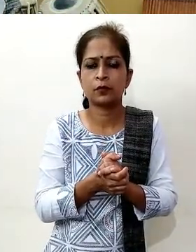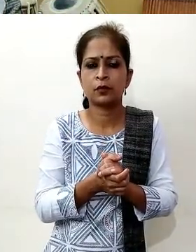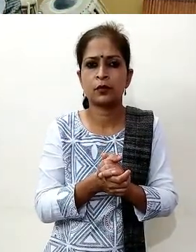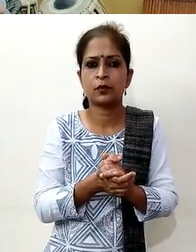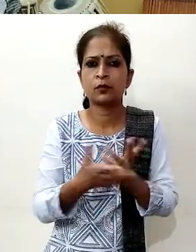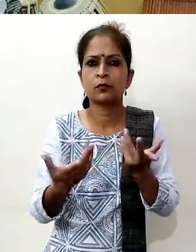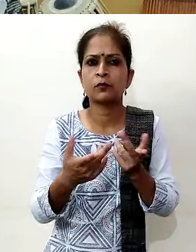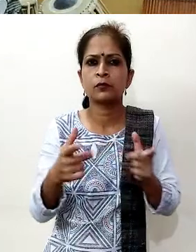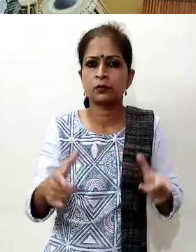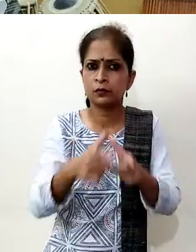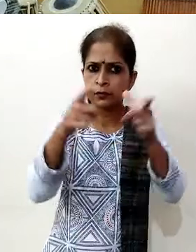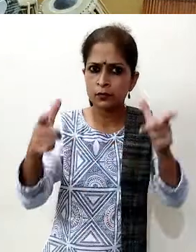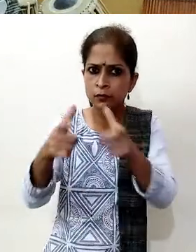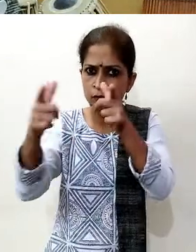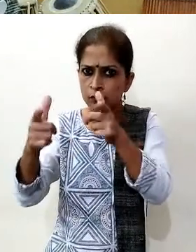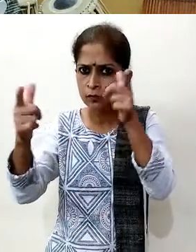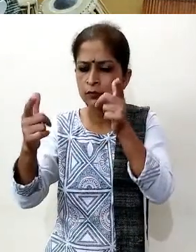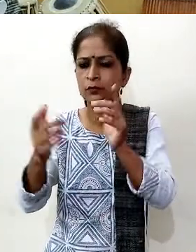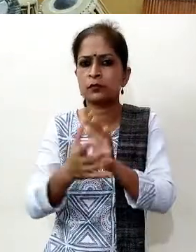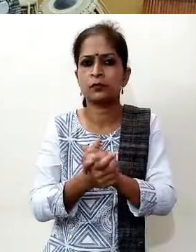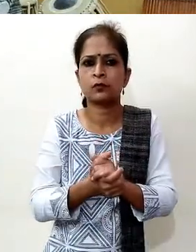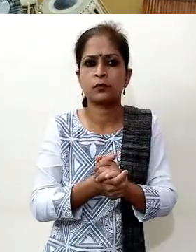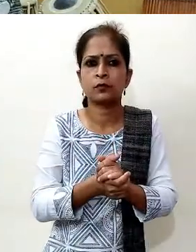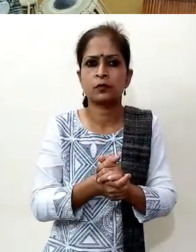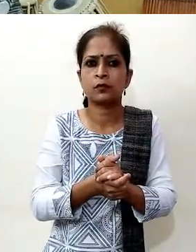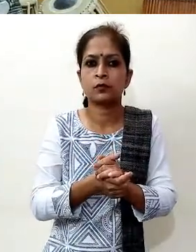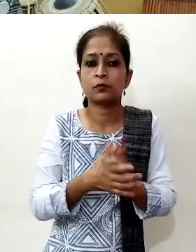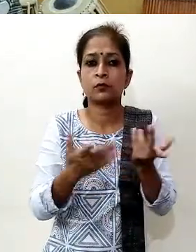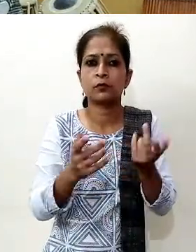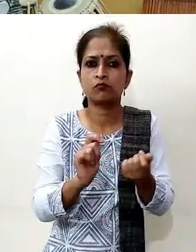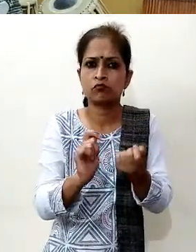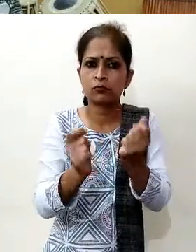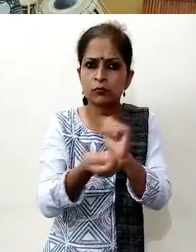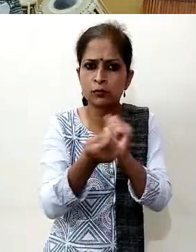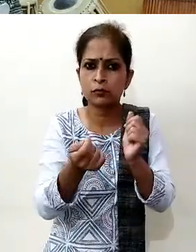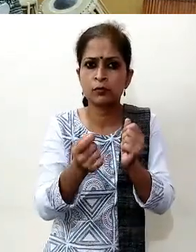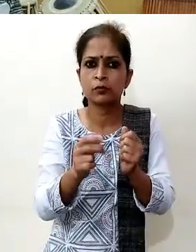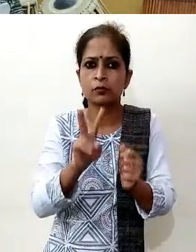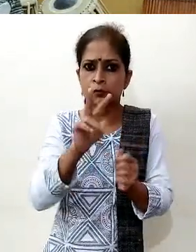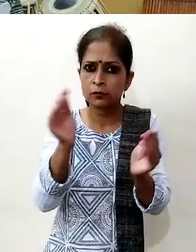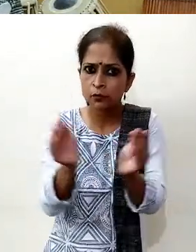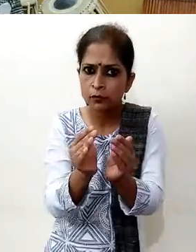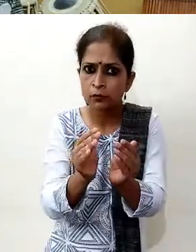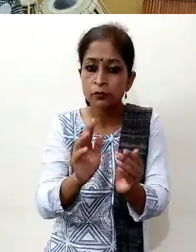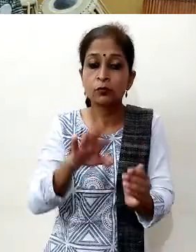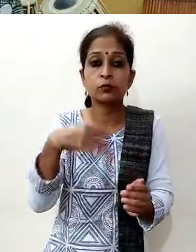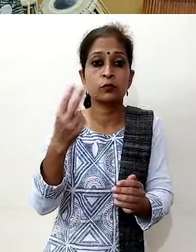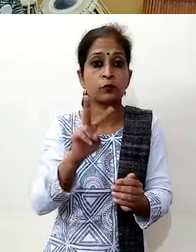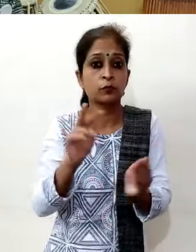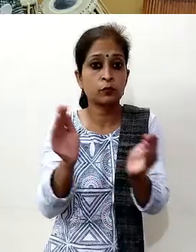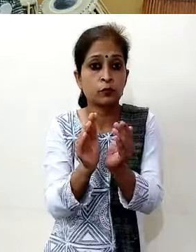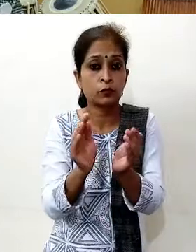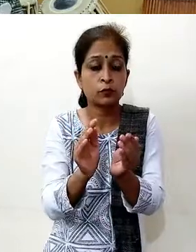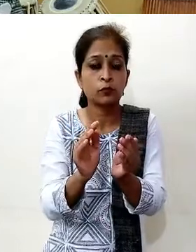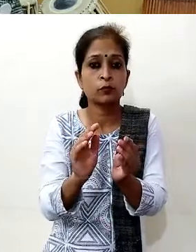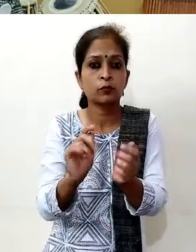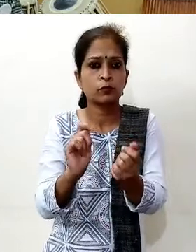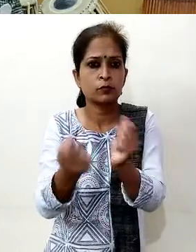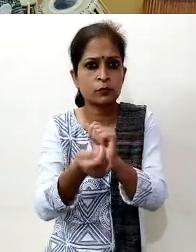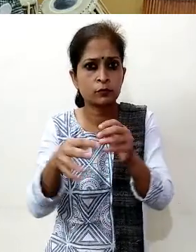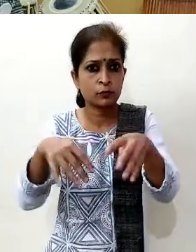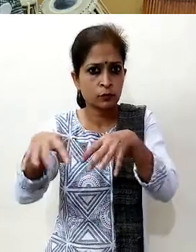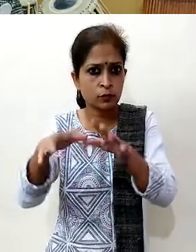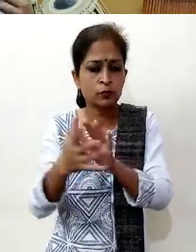इसी जंगल से जब ग्राम बने, ग्राम से शहर बने, तो कानून की जरूरत